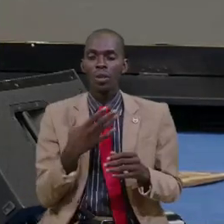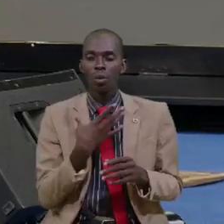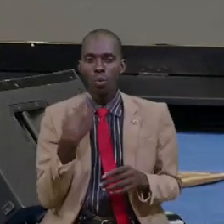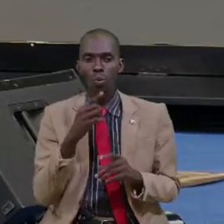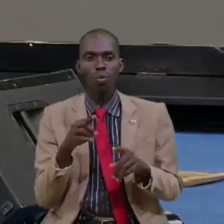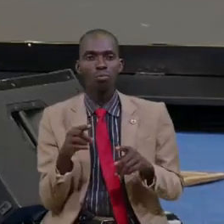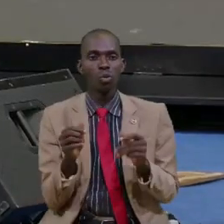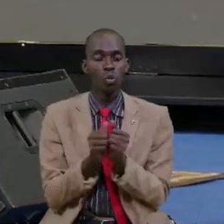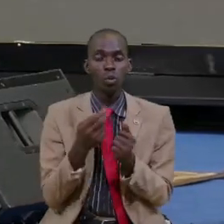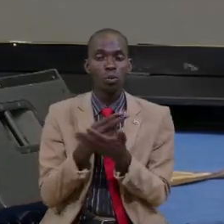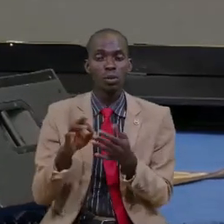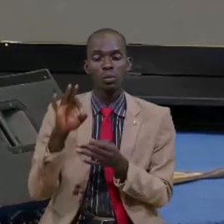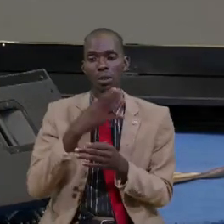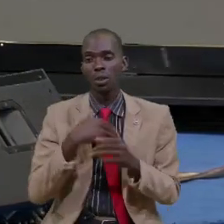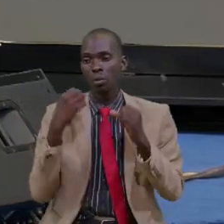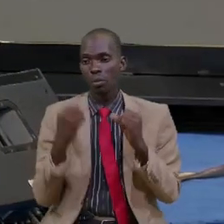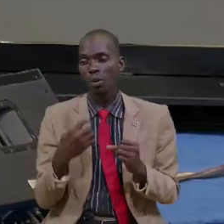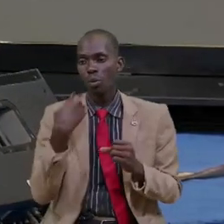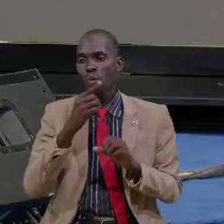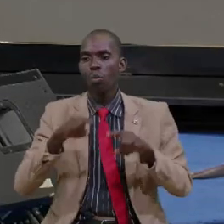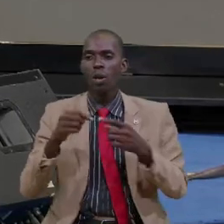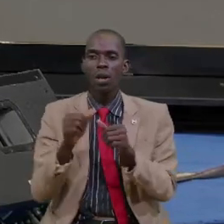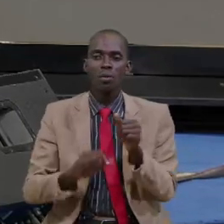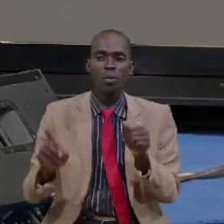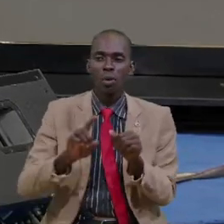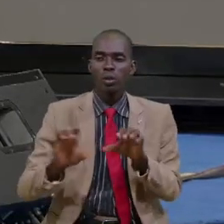allait de lui en lieu, faisant du bien et